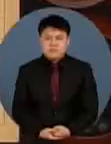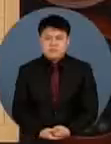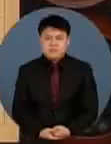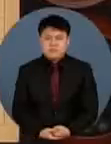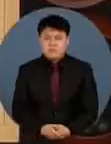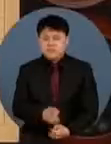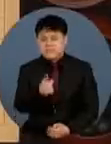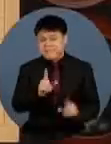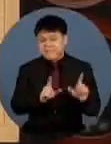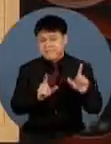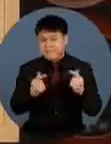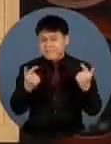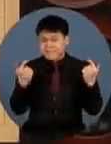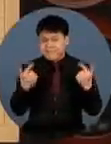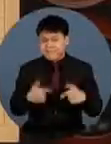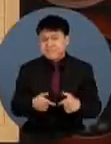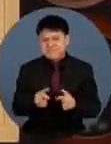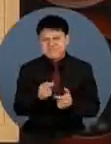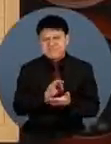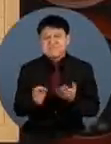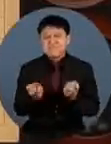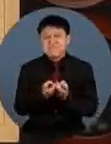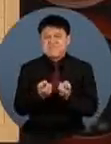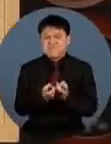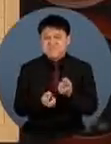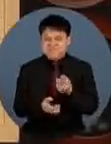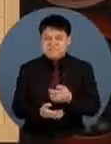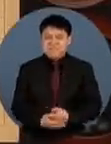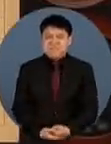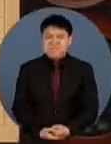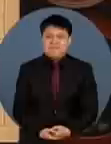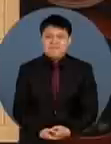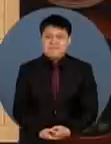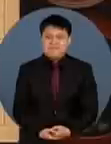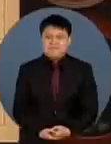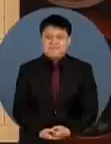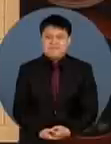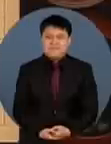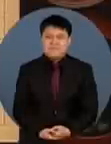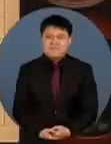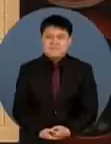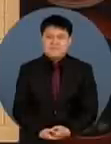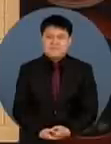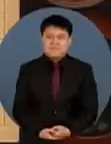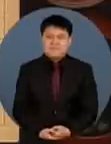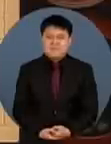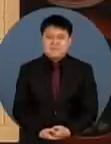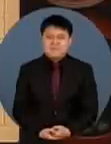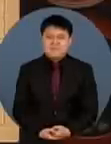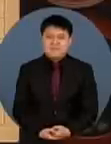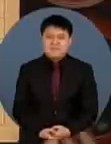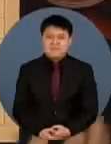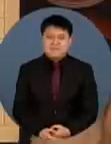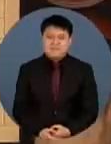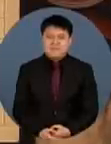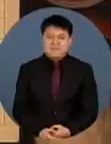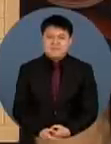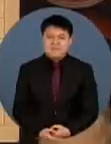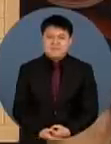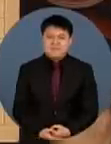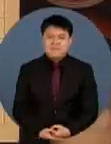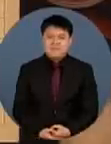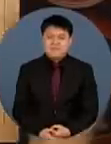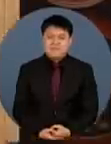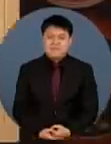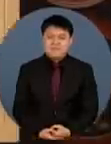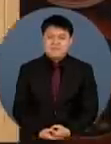저런 모양은 항상 상용 수법이 되겠습니다. 젖혀서 단수를 몰고 있고 네. 당해줘야